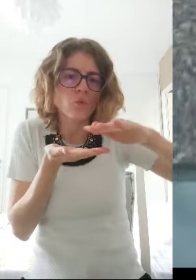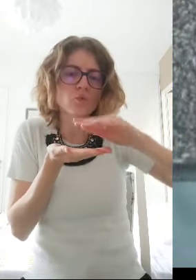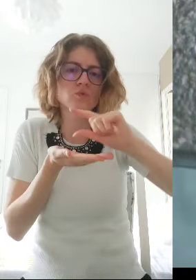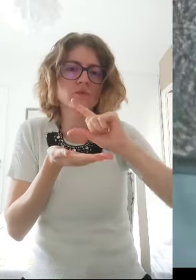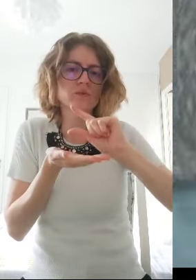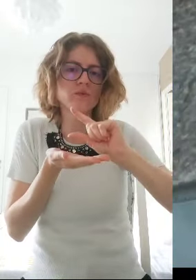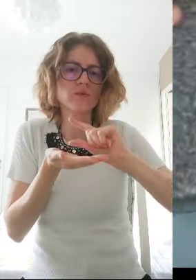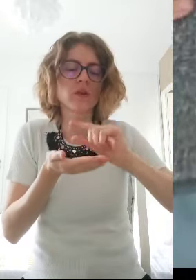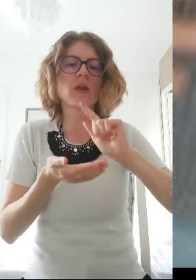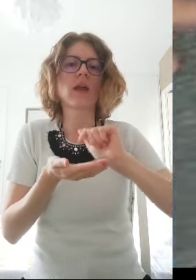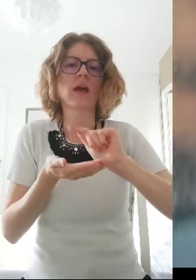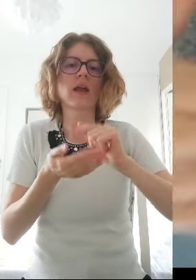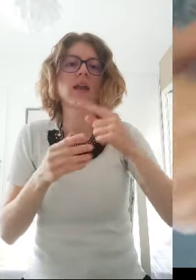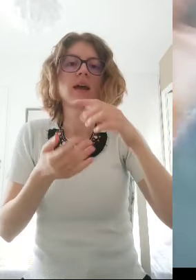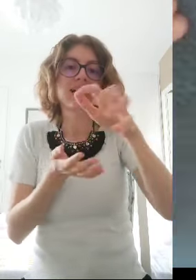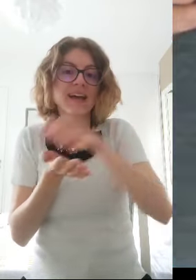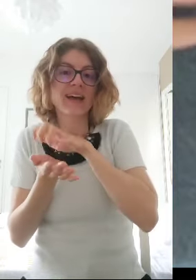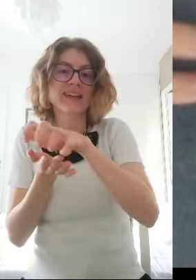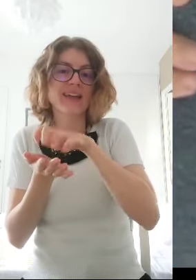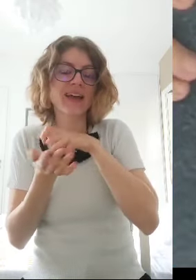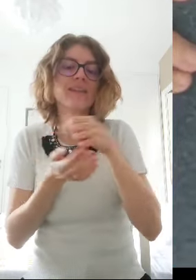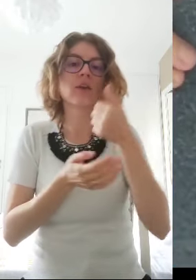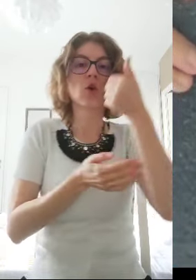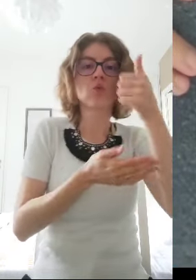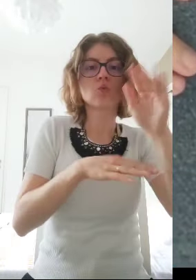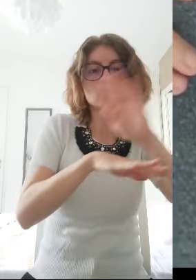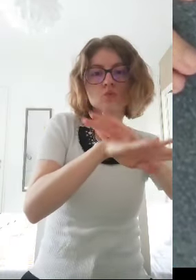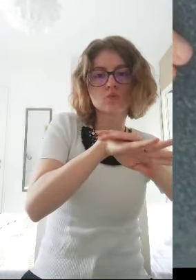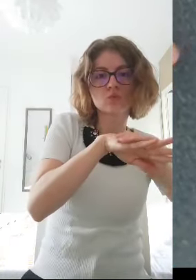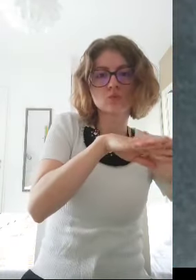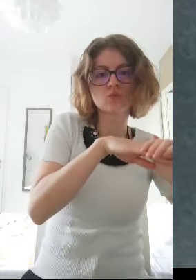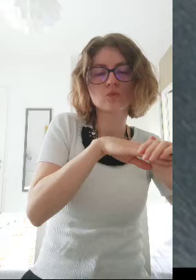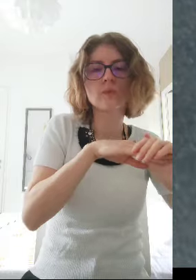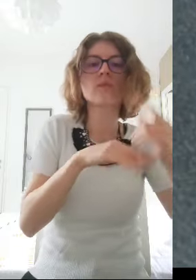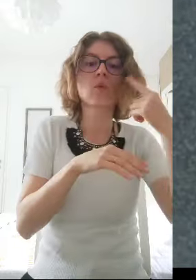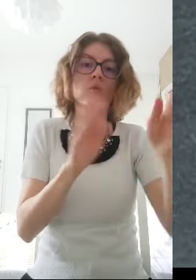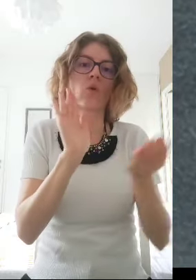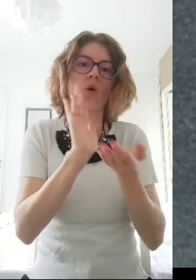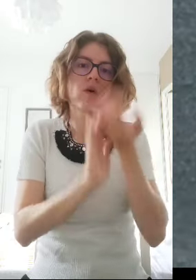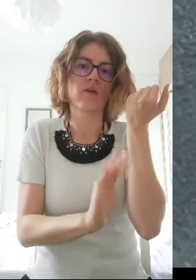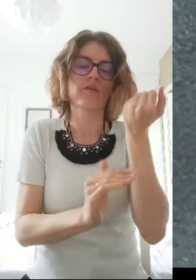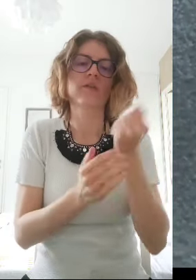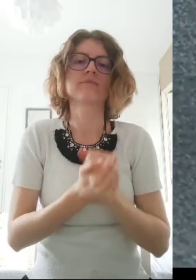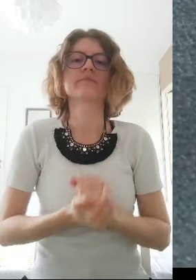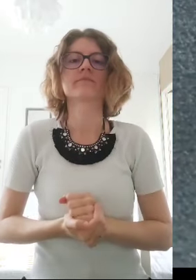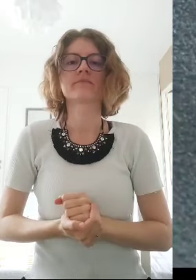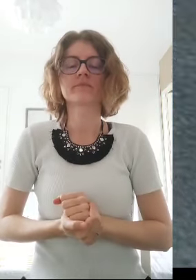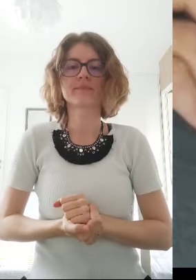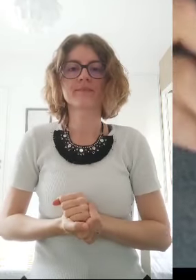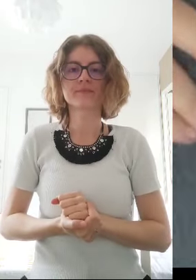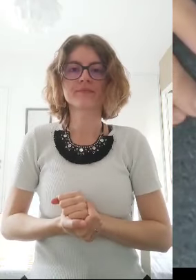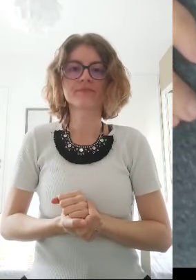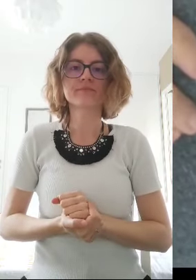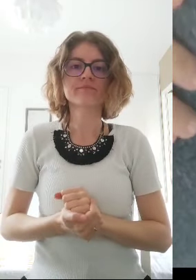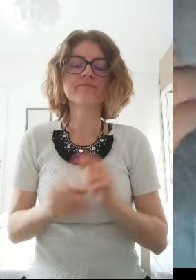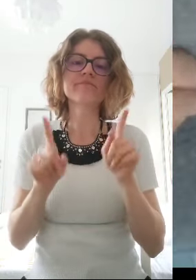de désincruster en profondeur, et une face toute douce pour pouvoir retirer le reste des